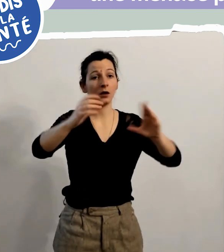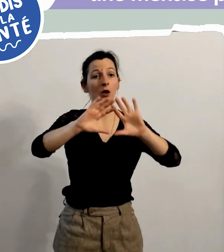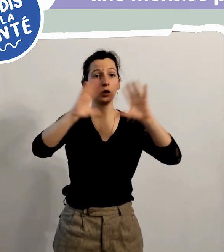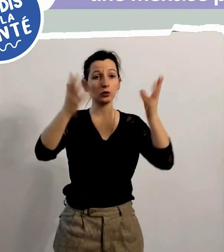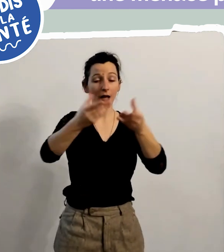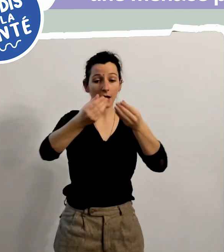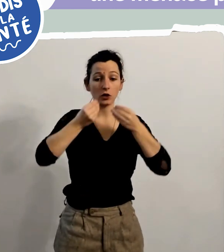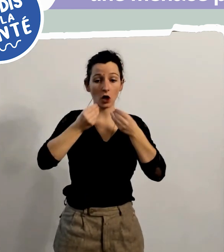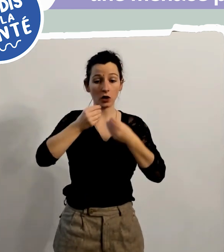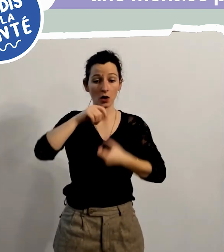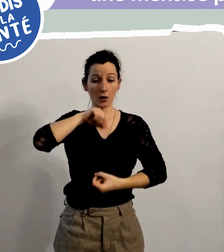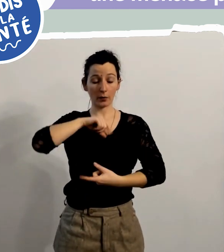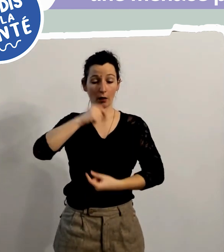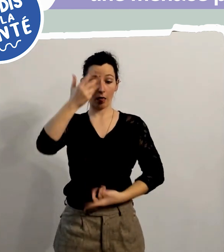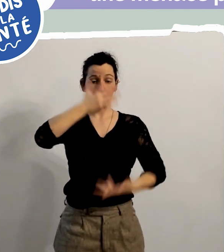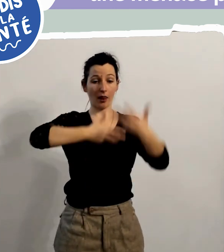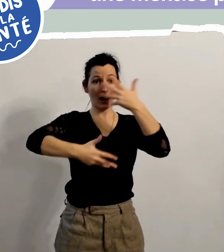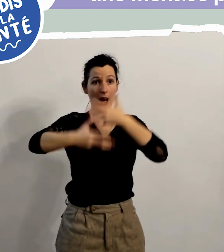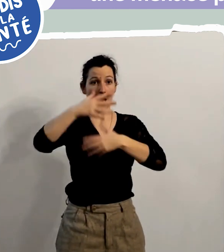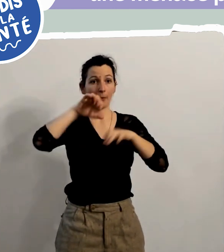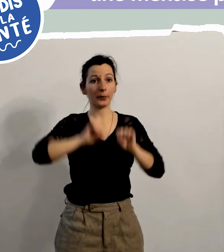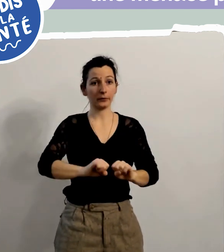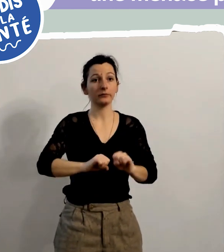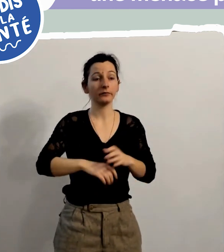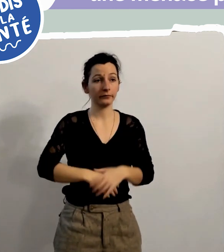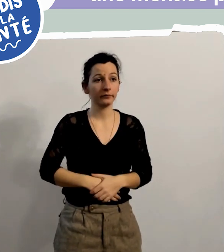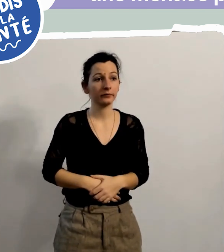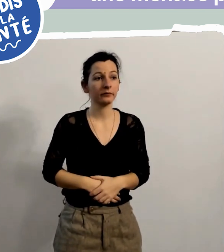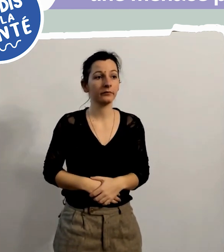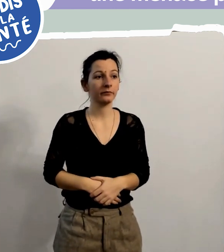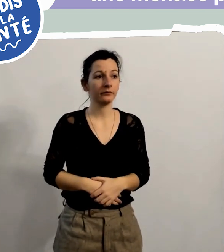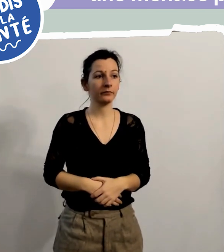comme un perturbateur endocrinien potentiel.